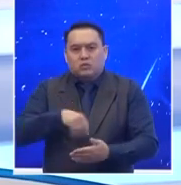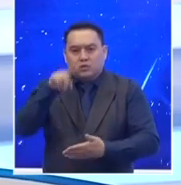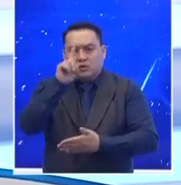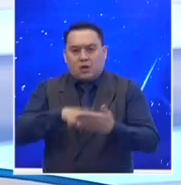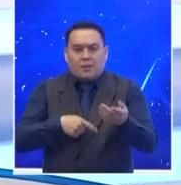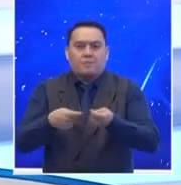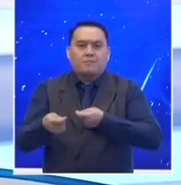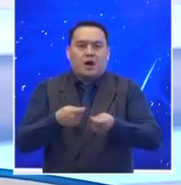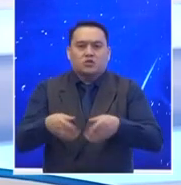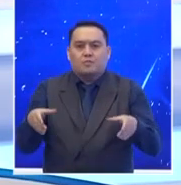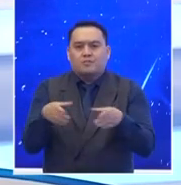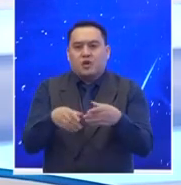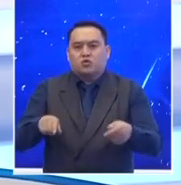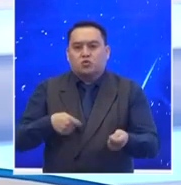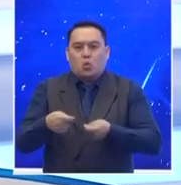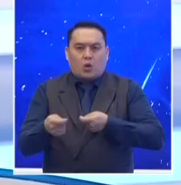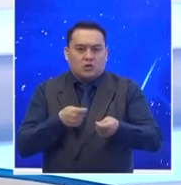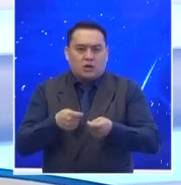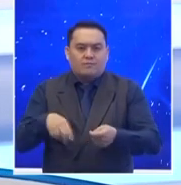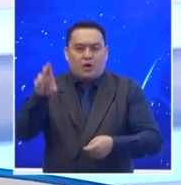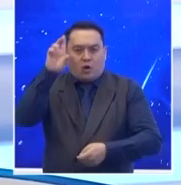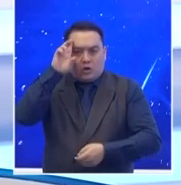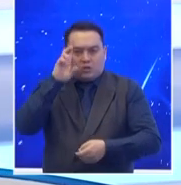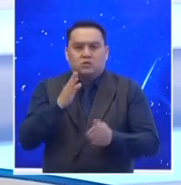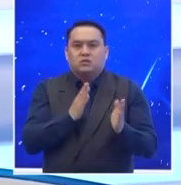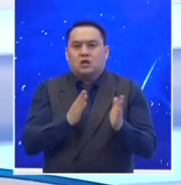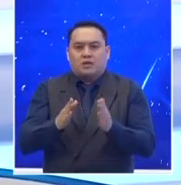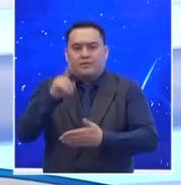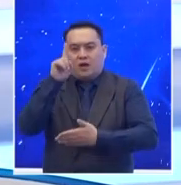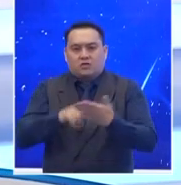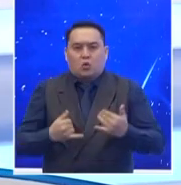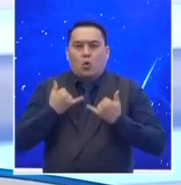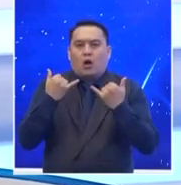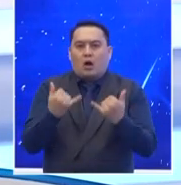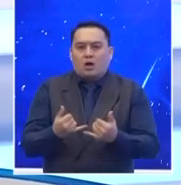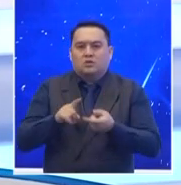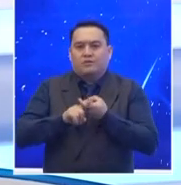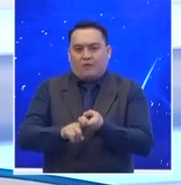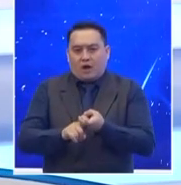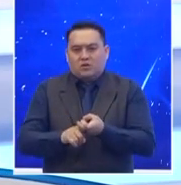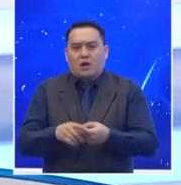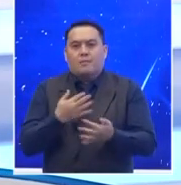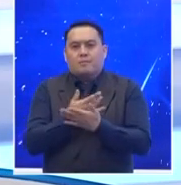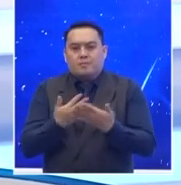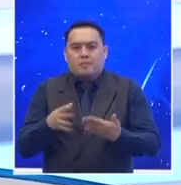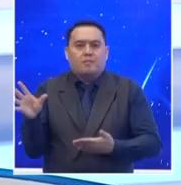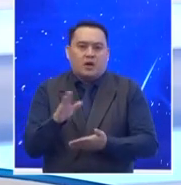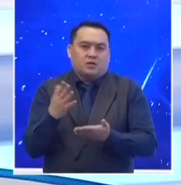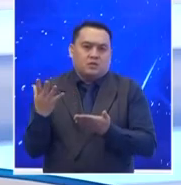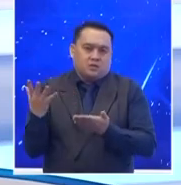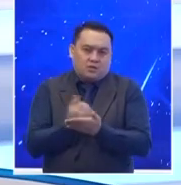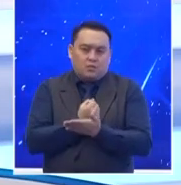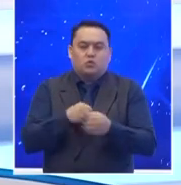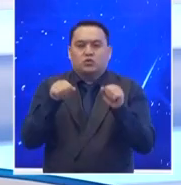істері басқармасының басшысының айтуынша, мемлекеттік, конфессиялық және конфессияаралық қатынастардың арқасында барлық мәселелер